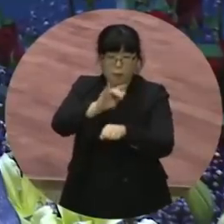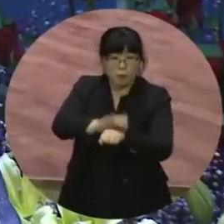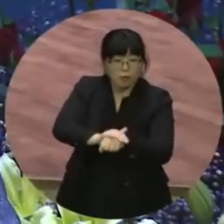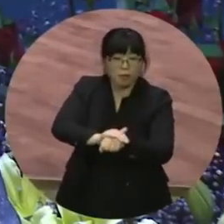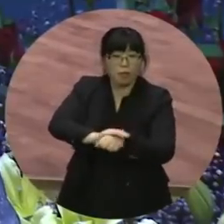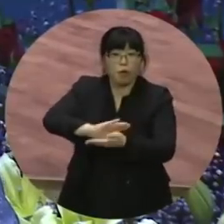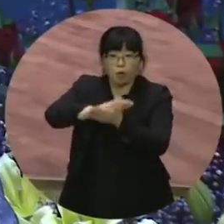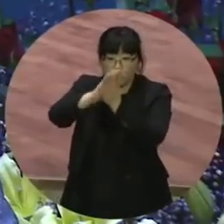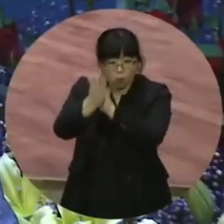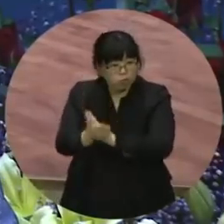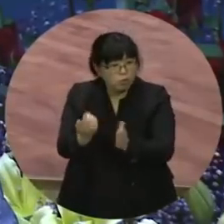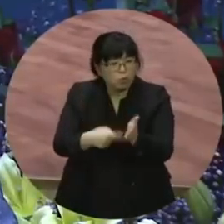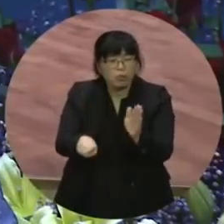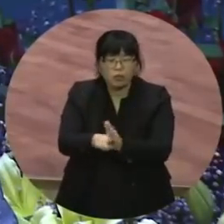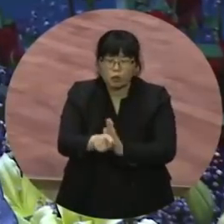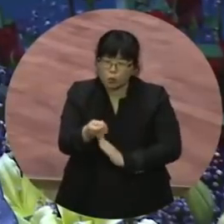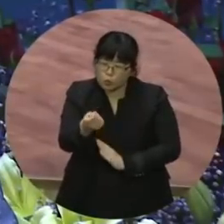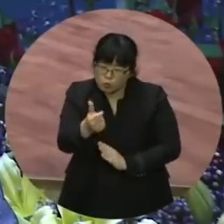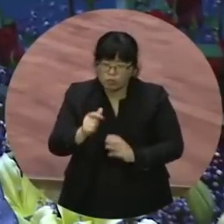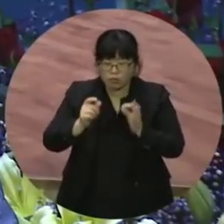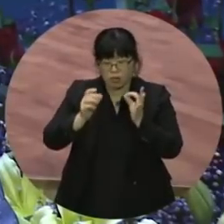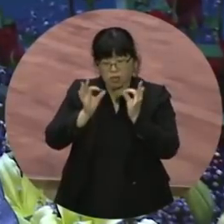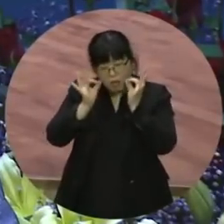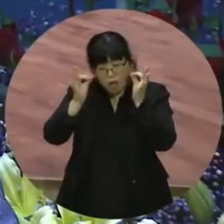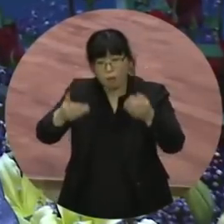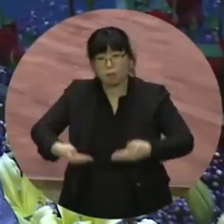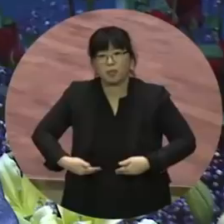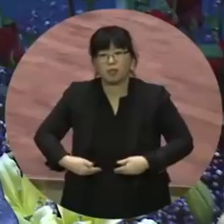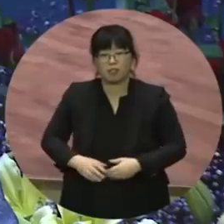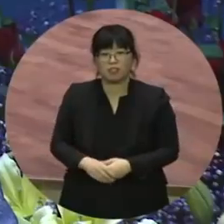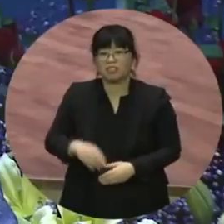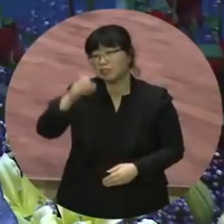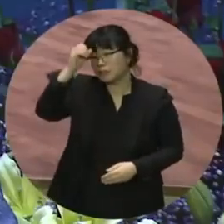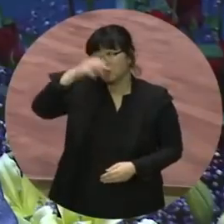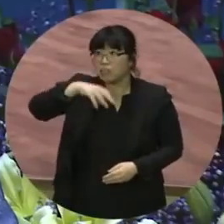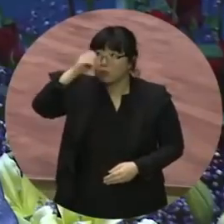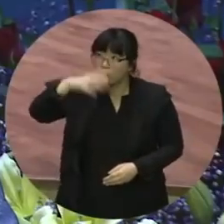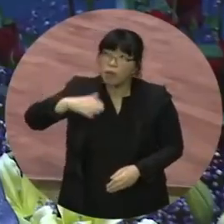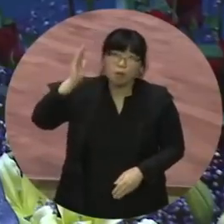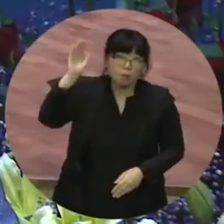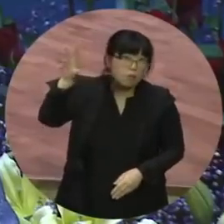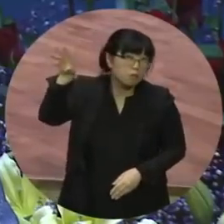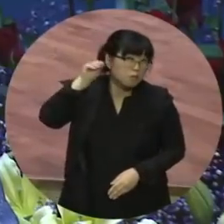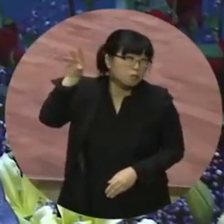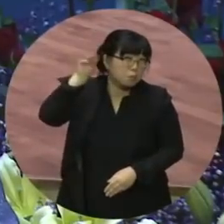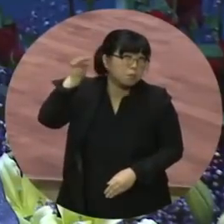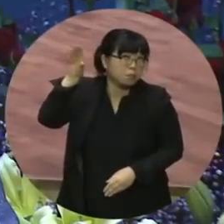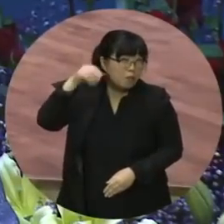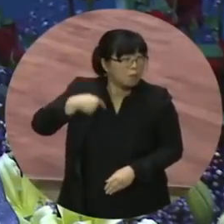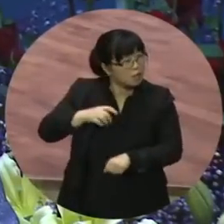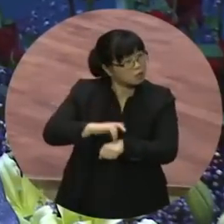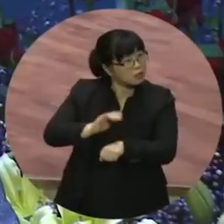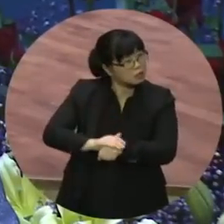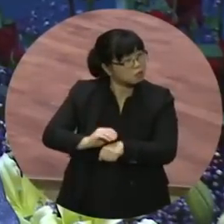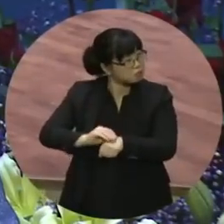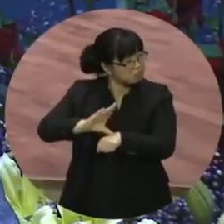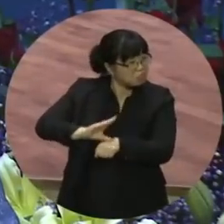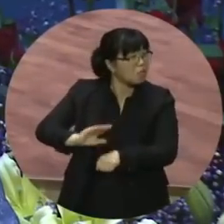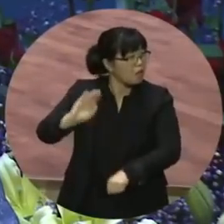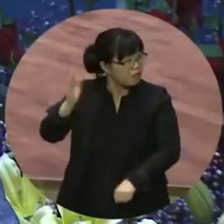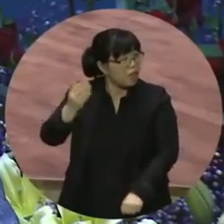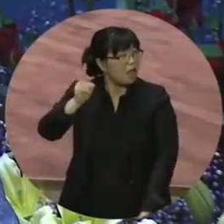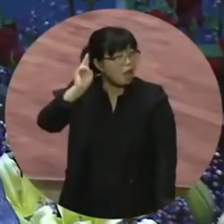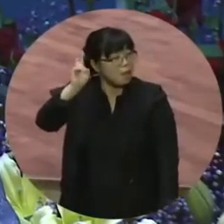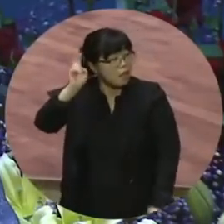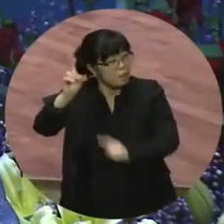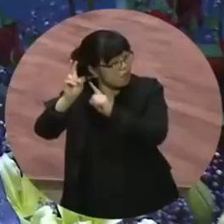된다는 말은 보통 말이 아니거든요. 이게 그냥 지나가다가 그냥 몇 번 듣고 참고한다고 체질 되는 게 아니에요. 그러니까